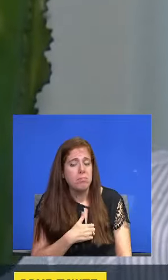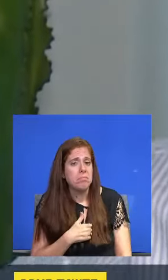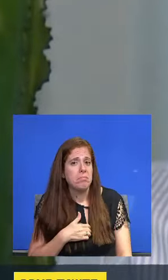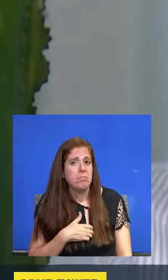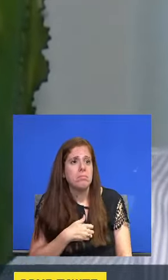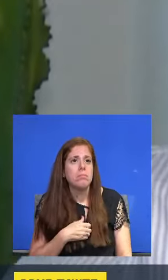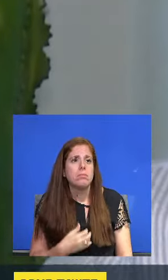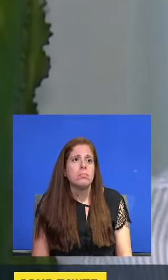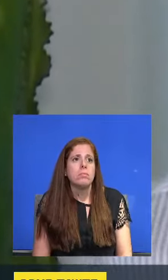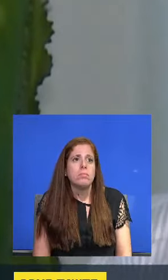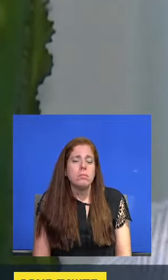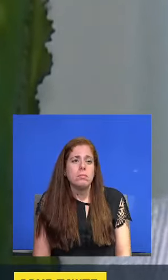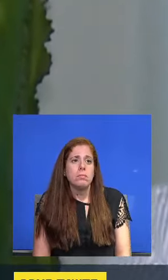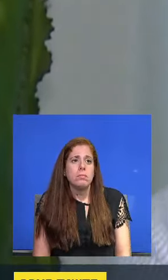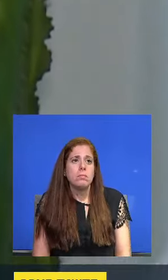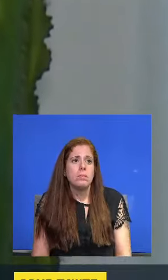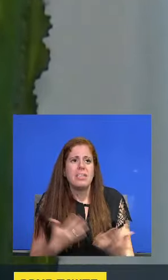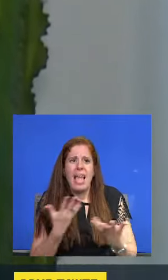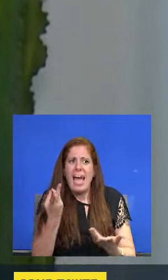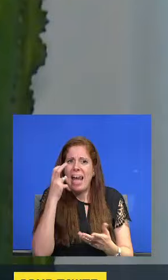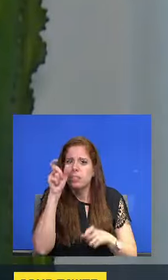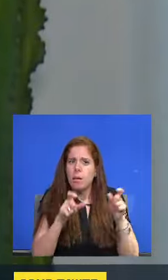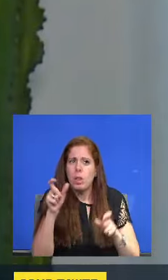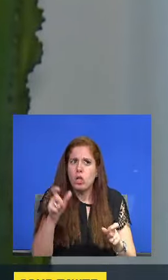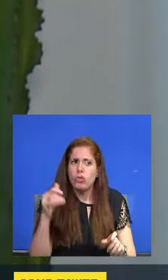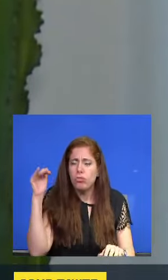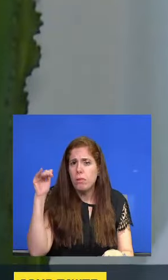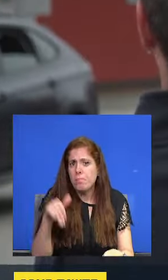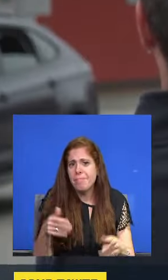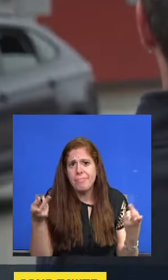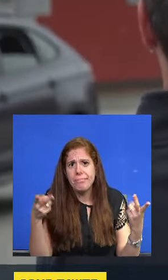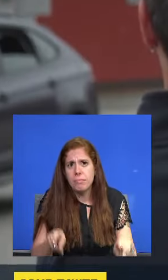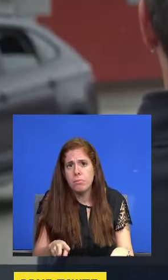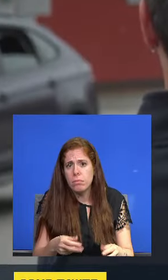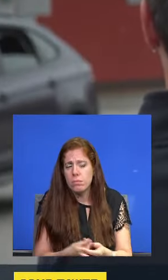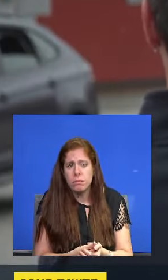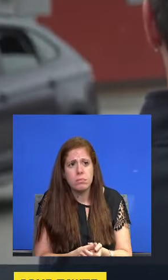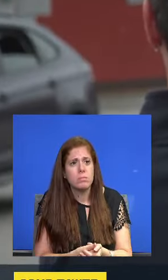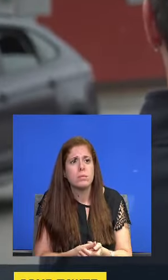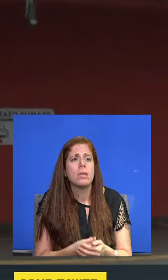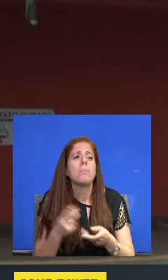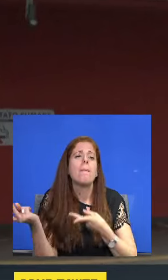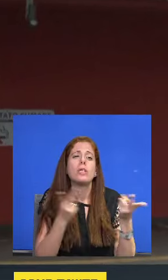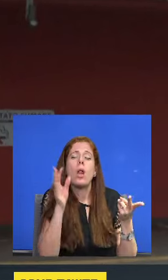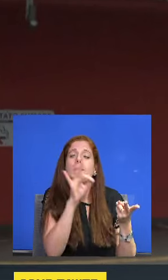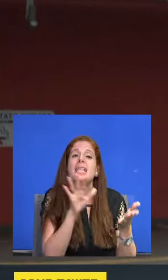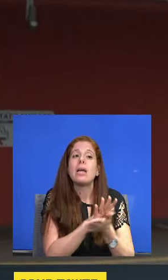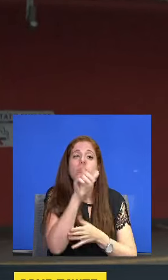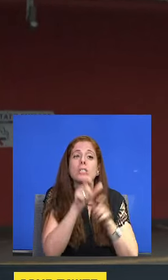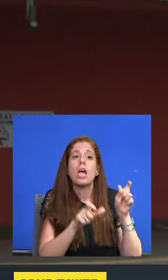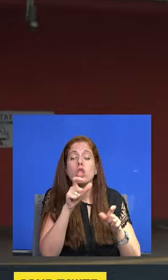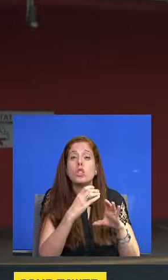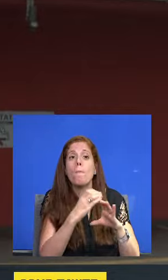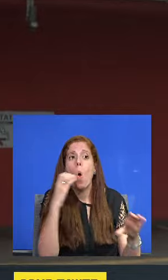successo. E poi perché 20 persone lì per terra. בבית החולים עדיין מאושפזים 15 מנוסעי